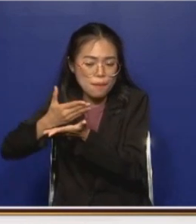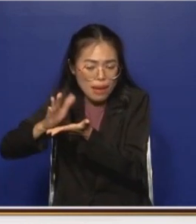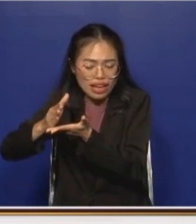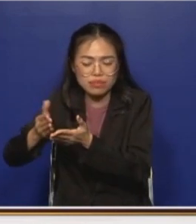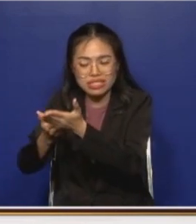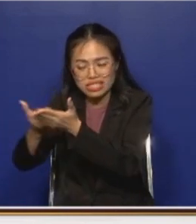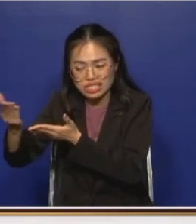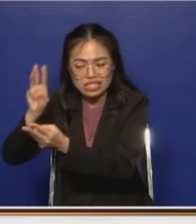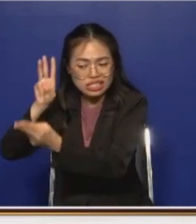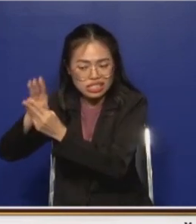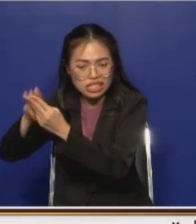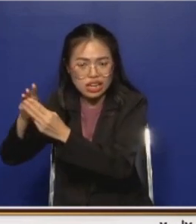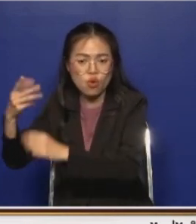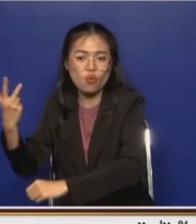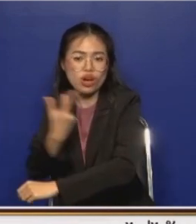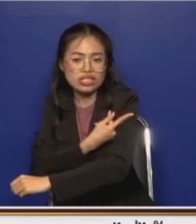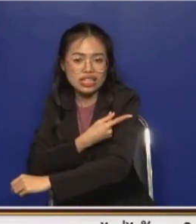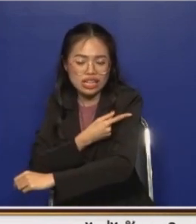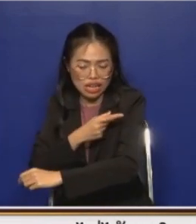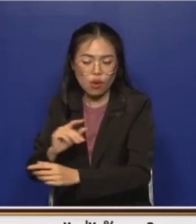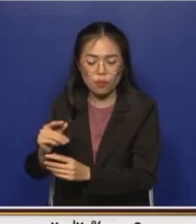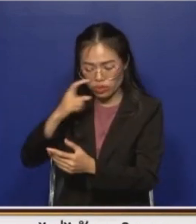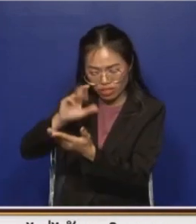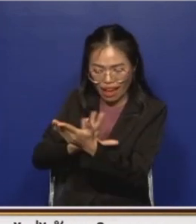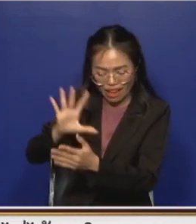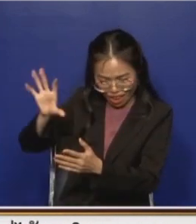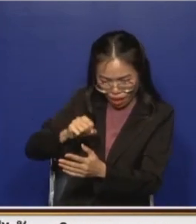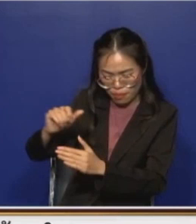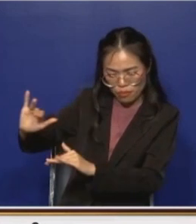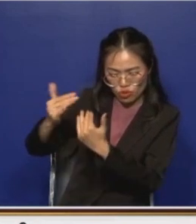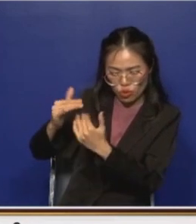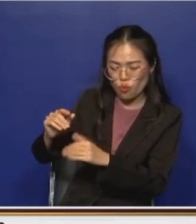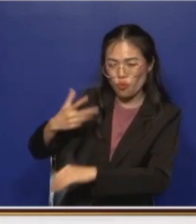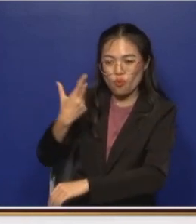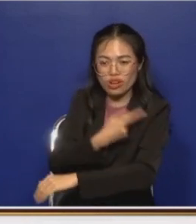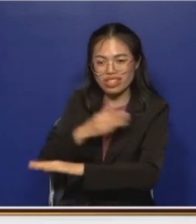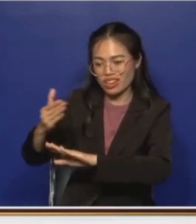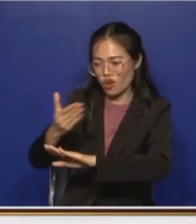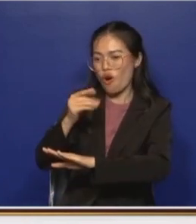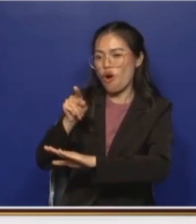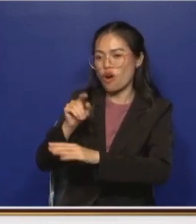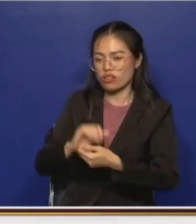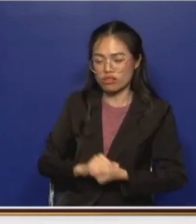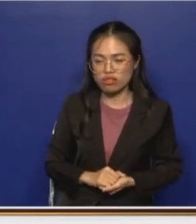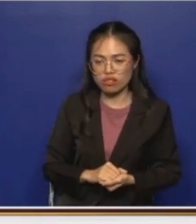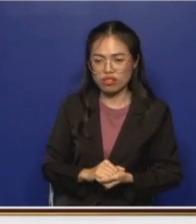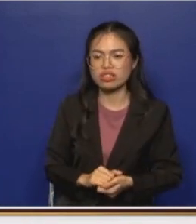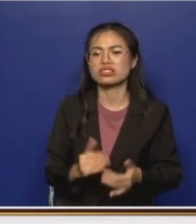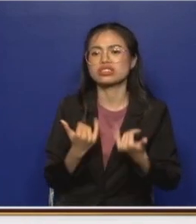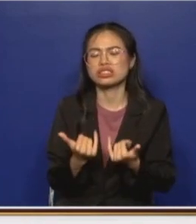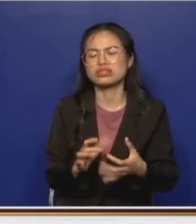พาดหัวบอกว่าไทยตกขบวนโควิดเป็นชาติเดียวในอาเซียนที่ไม่ได้วัคซีน